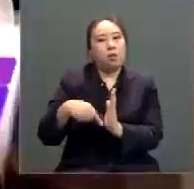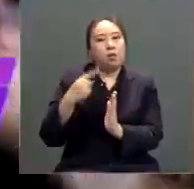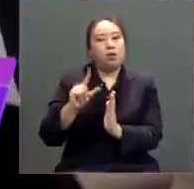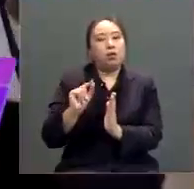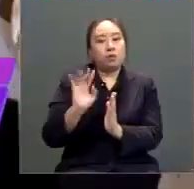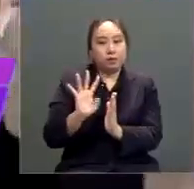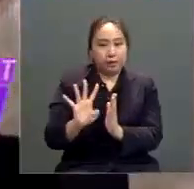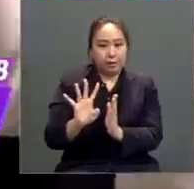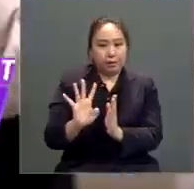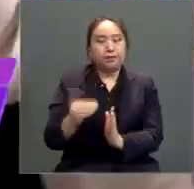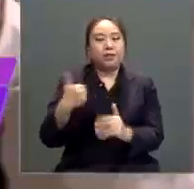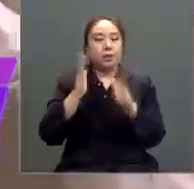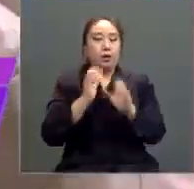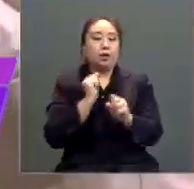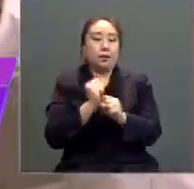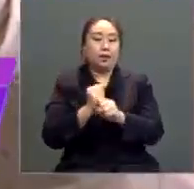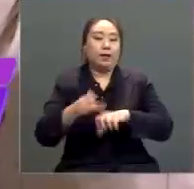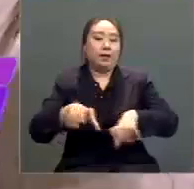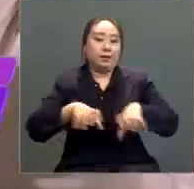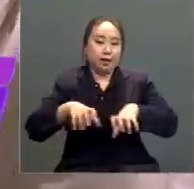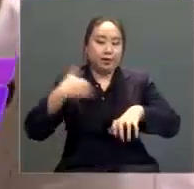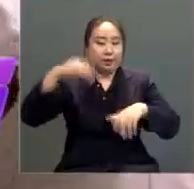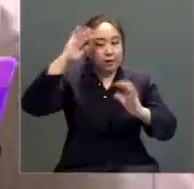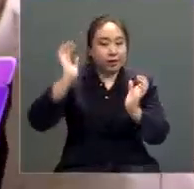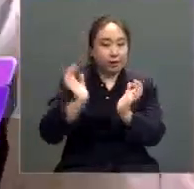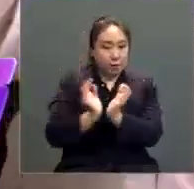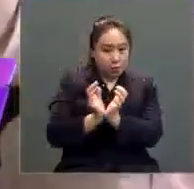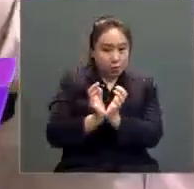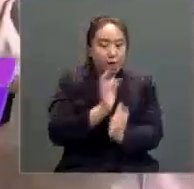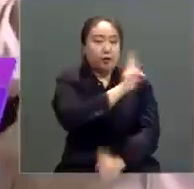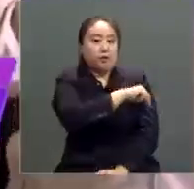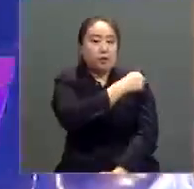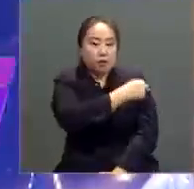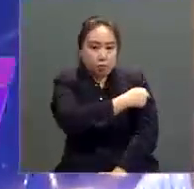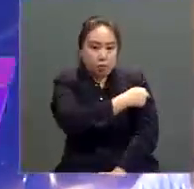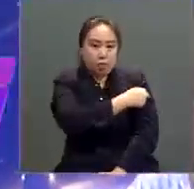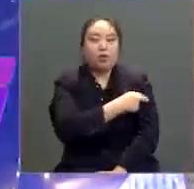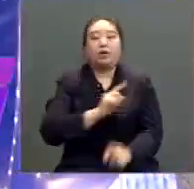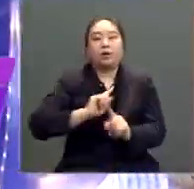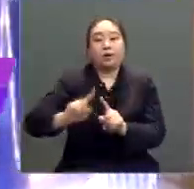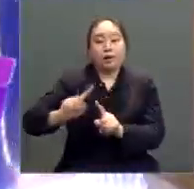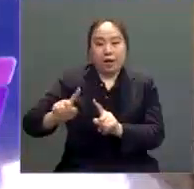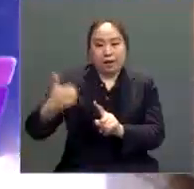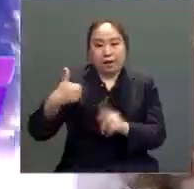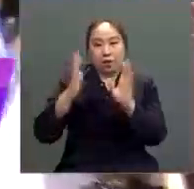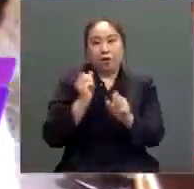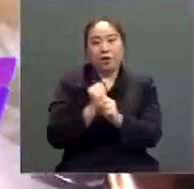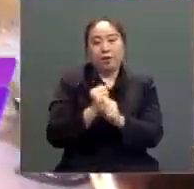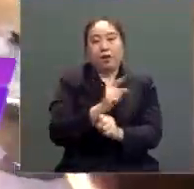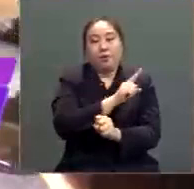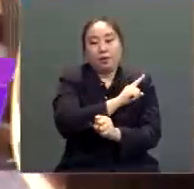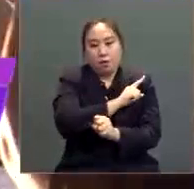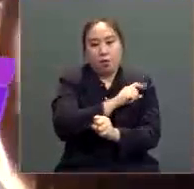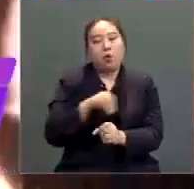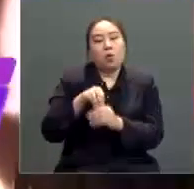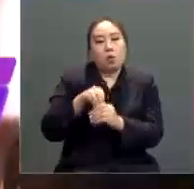งมีการจัดเจ้าหน้าที่ทั้งเจ้าหน้าที่ตำรวจสาธารณสุขและฝ่ายปกครองรวมถึงเจ้าหน้าที่ที่เกี่ยวข้องอยู่เว